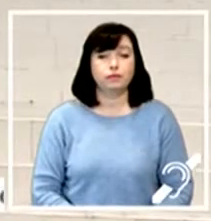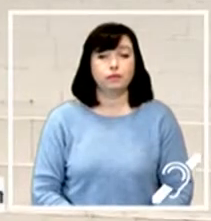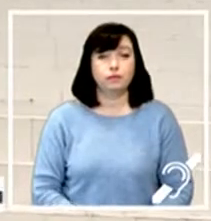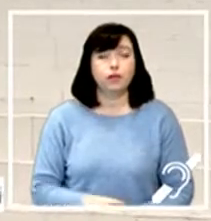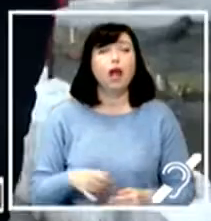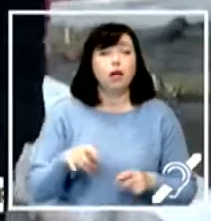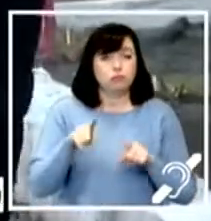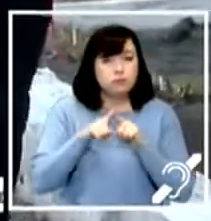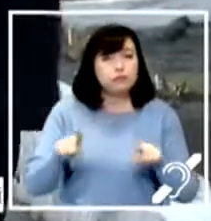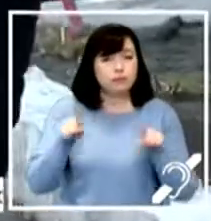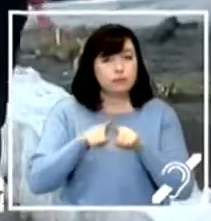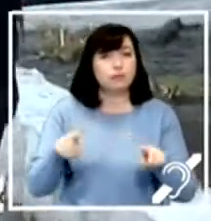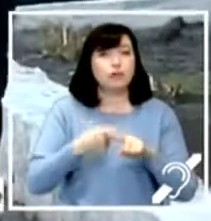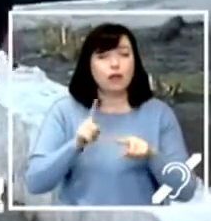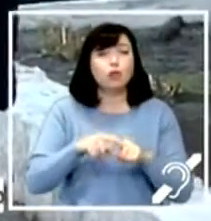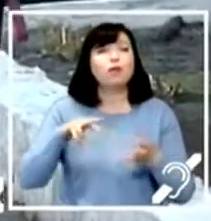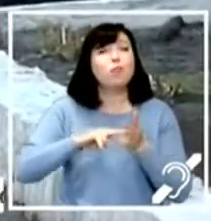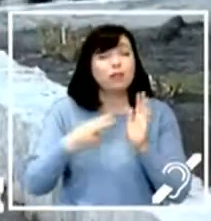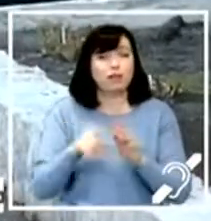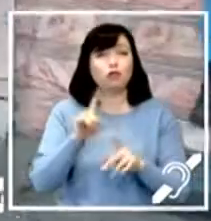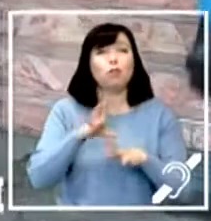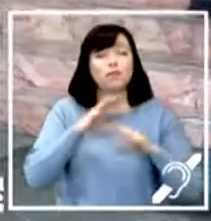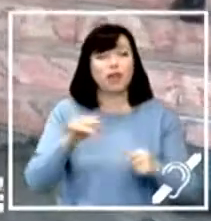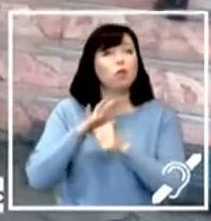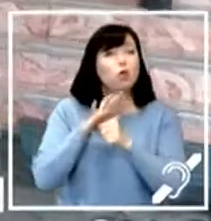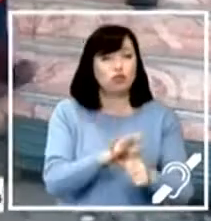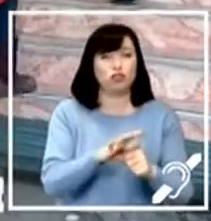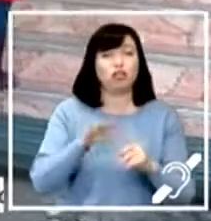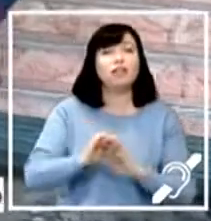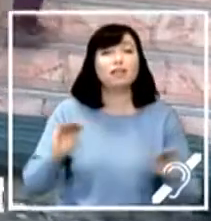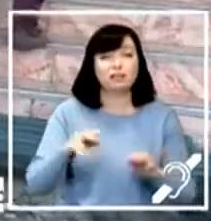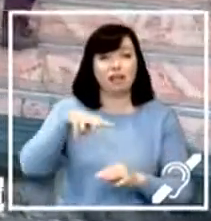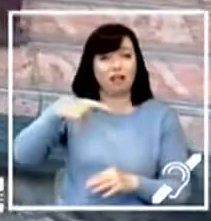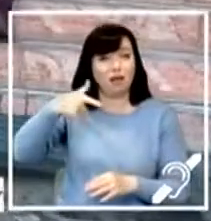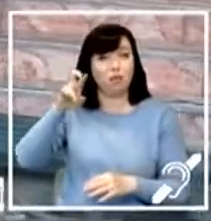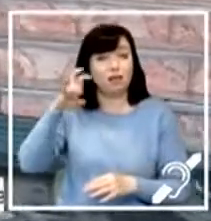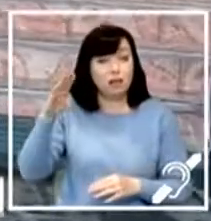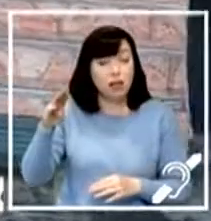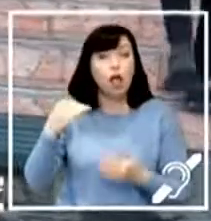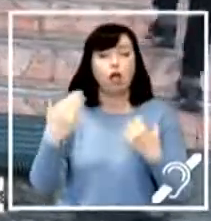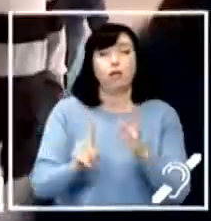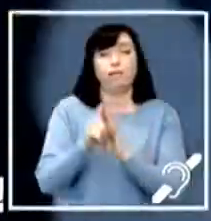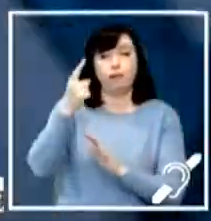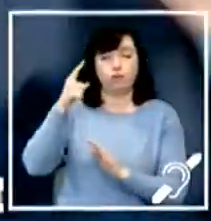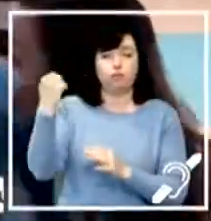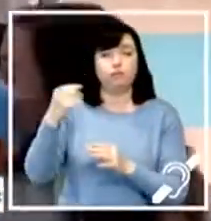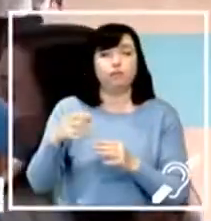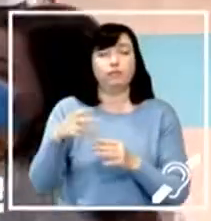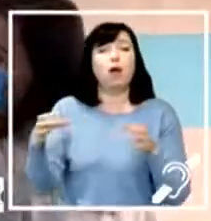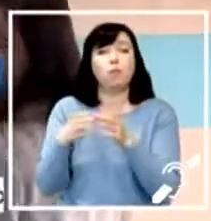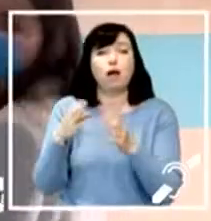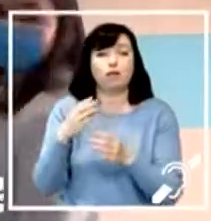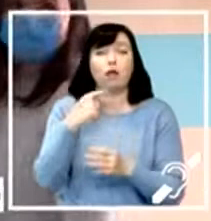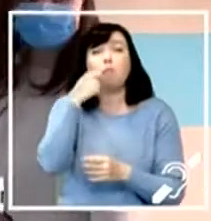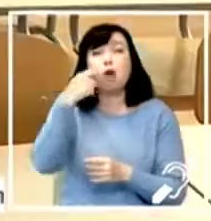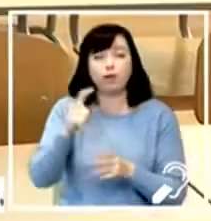O campanie care își propune să prevină discriminarea față de copii LGBT a ajuns subiectul unui fals distribuit de un partid politic.